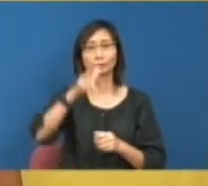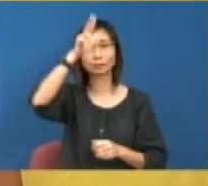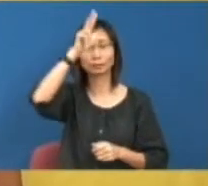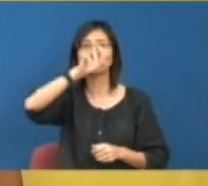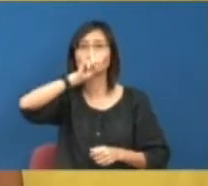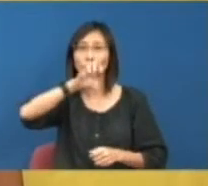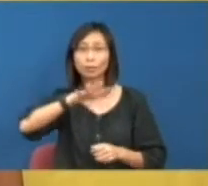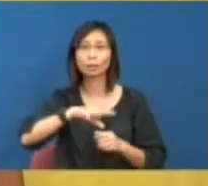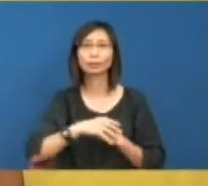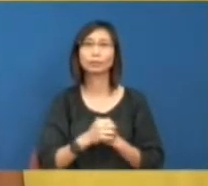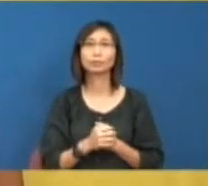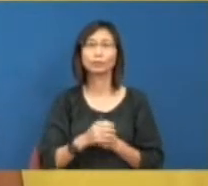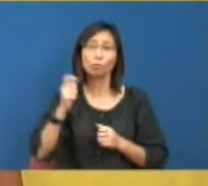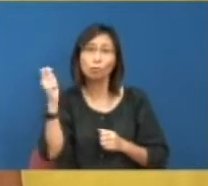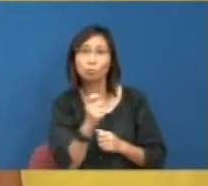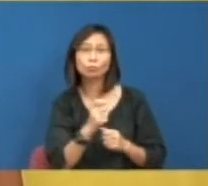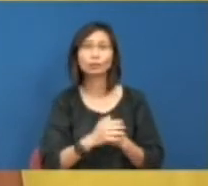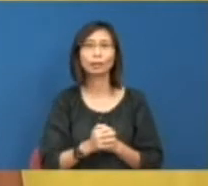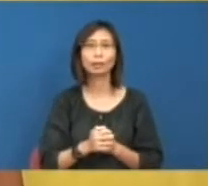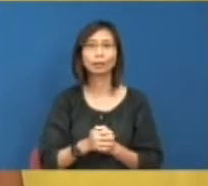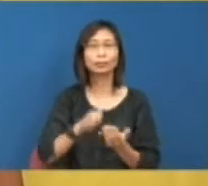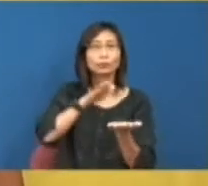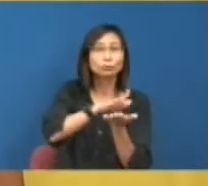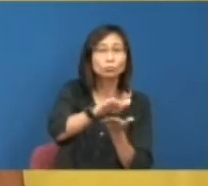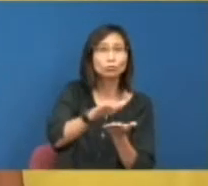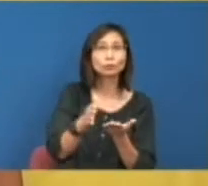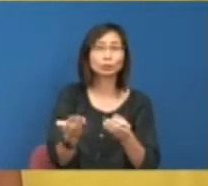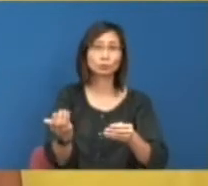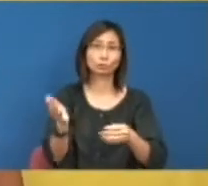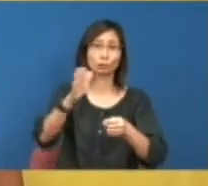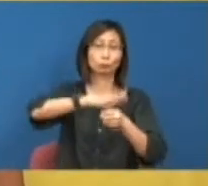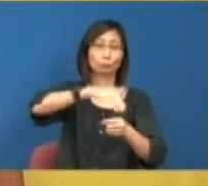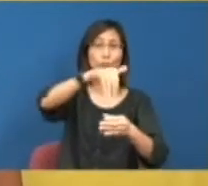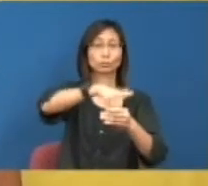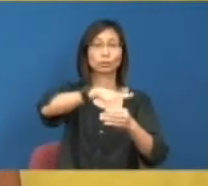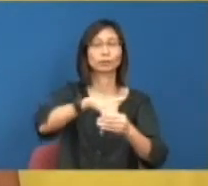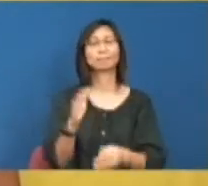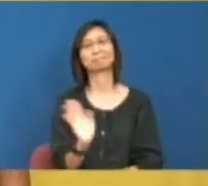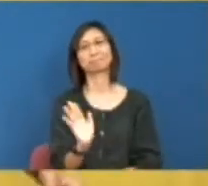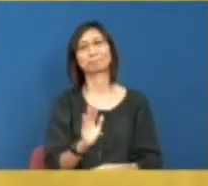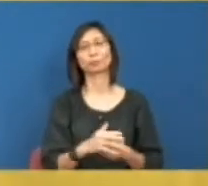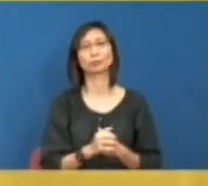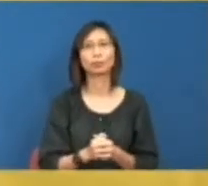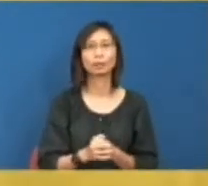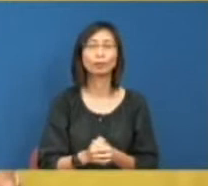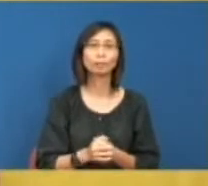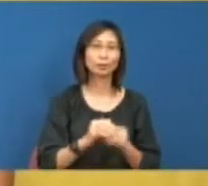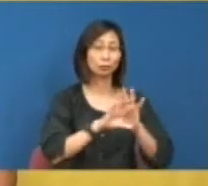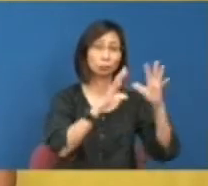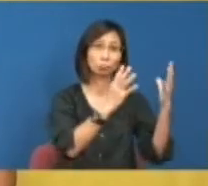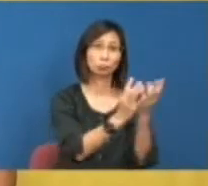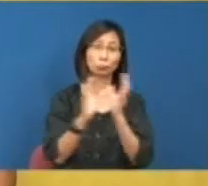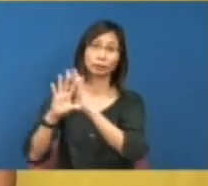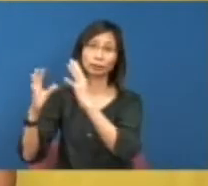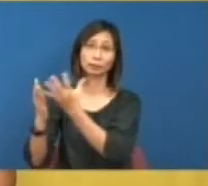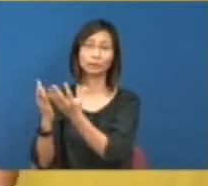會撤銷個替死機制，這樣也是很憤怒。所以兩班人都其實要去曾蔭